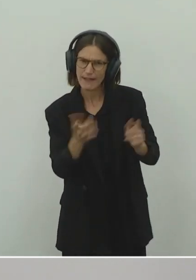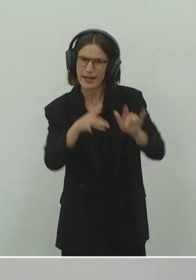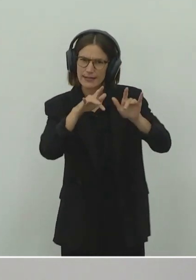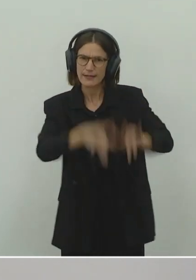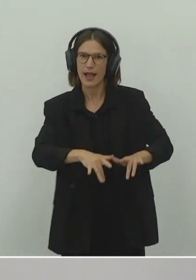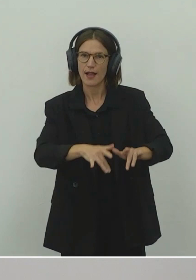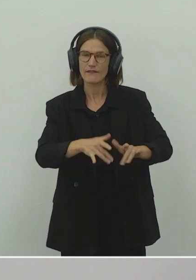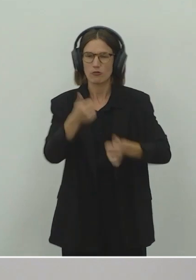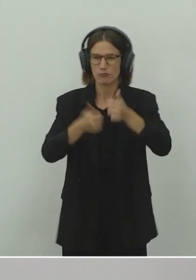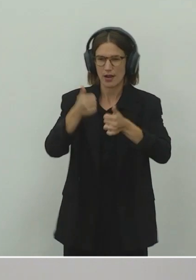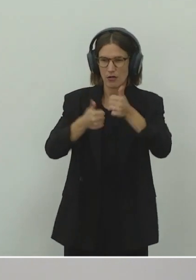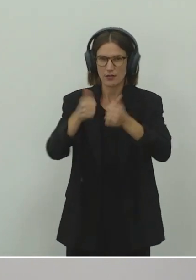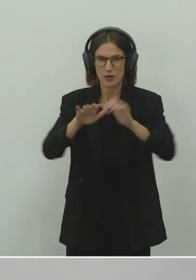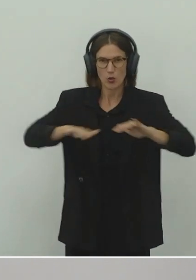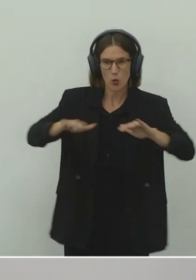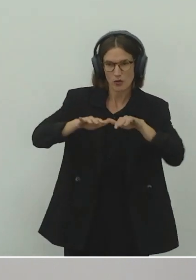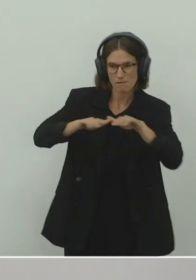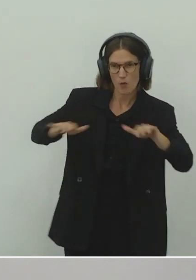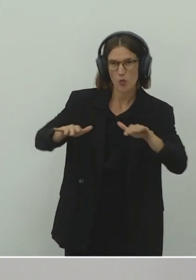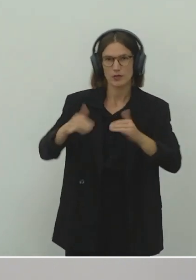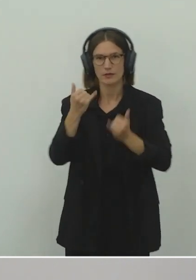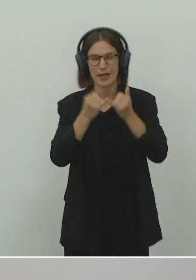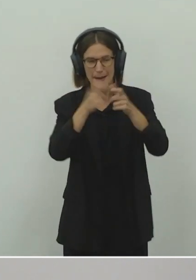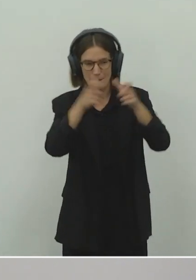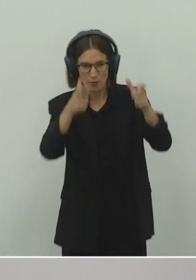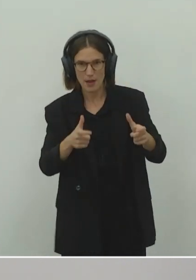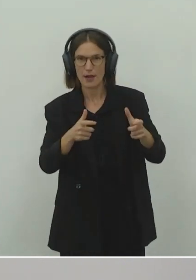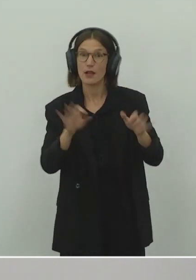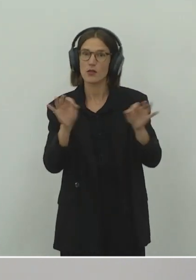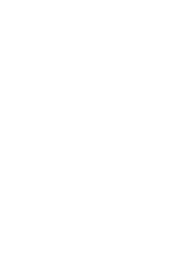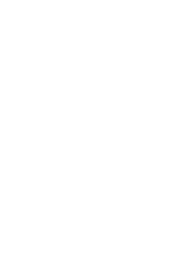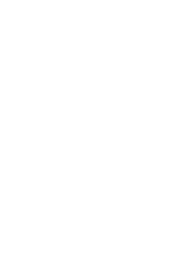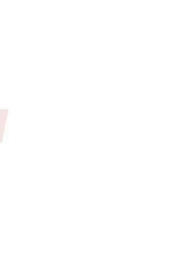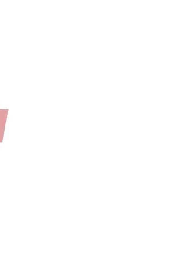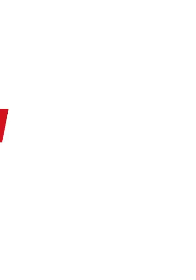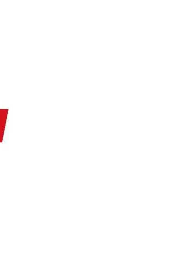und das ist die Spekulation mit Grund und Boden, mit Immobilien und die Geschäftemacherei mit dem Wohnen.